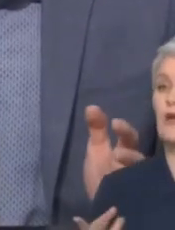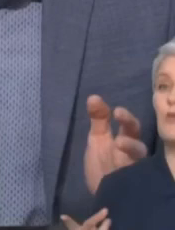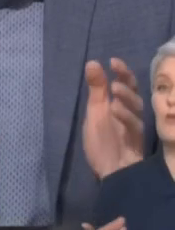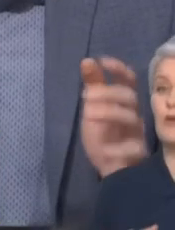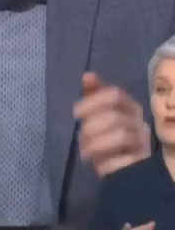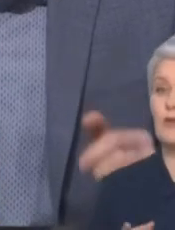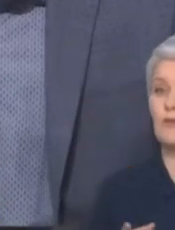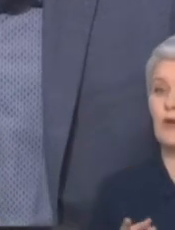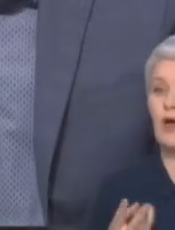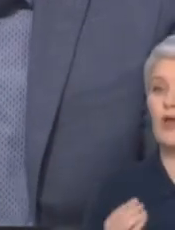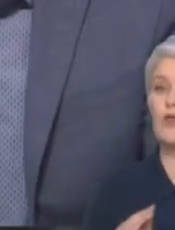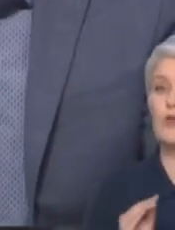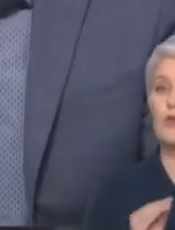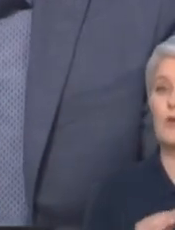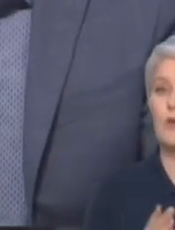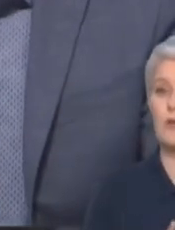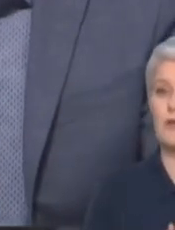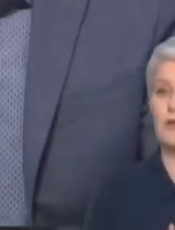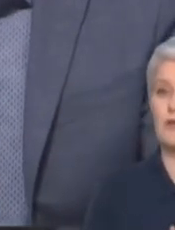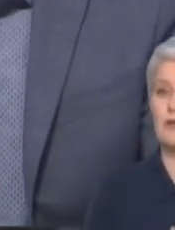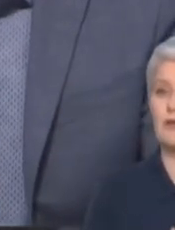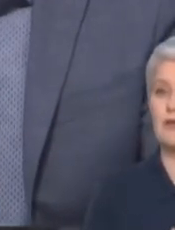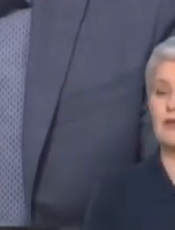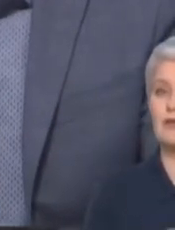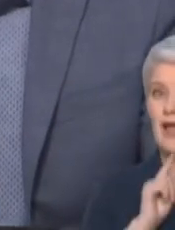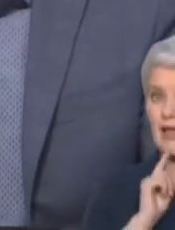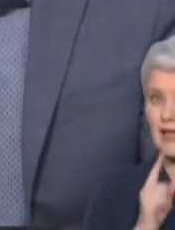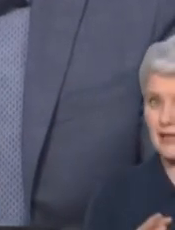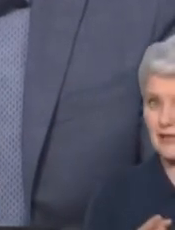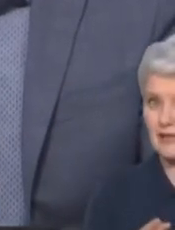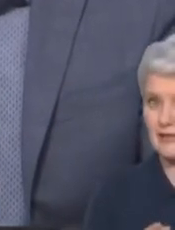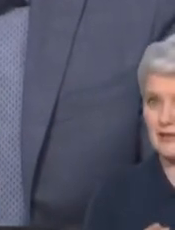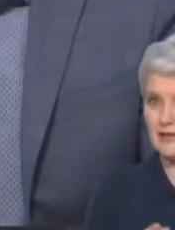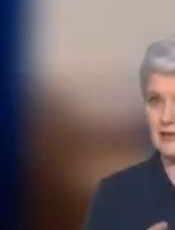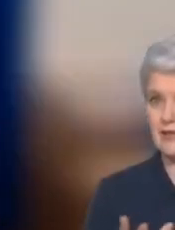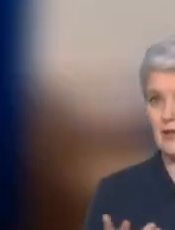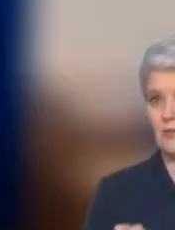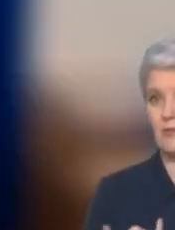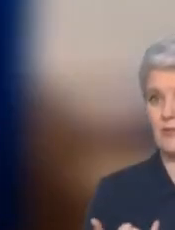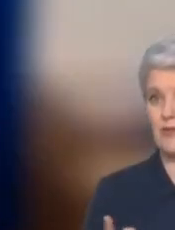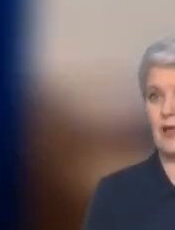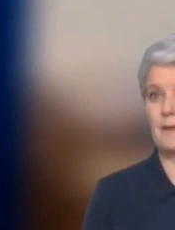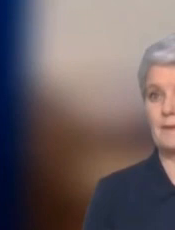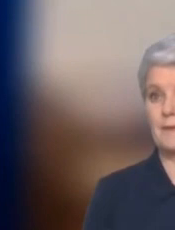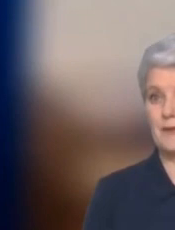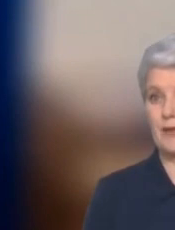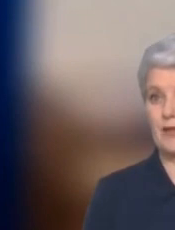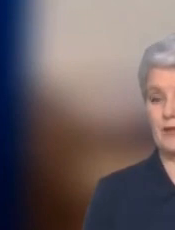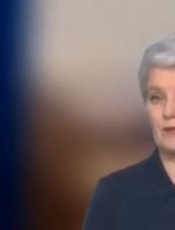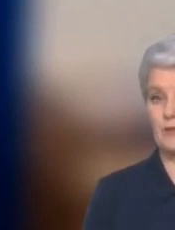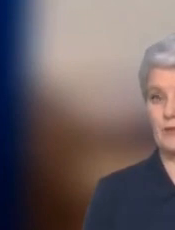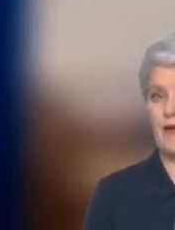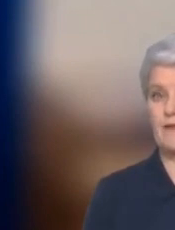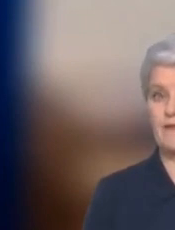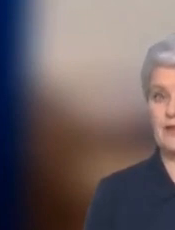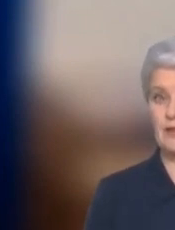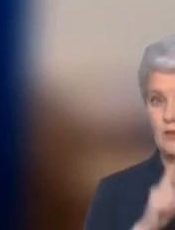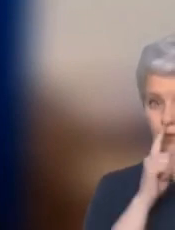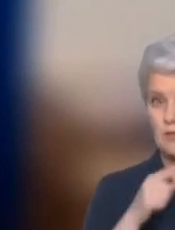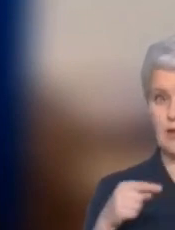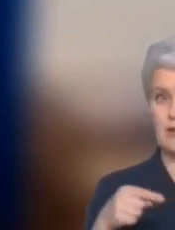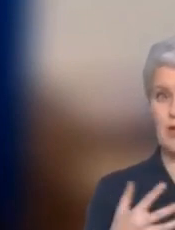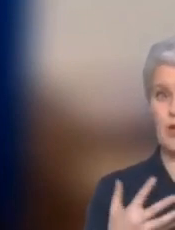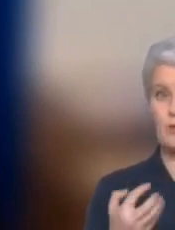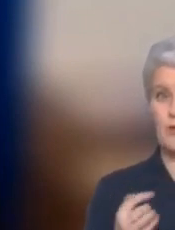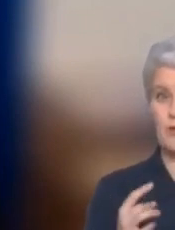потрібно доплатити? За цілий рік, ну, беремо зараз по мінімальному внеску в місяць